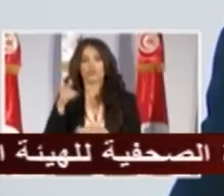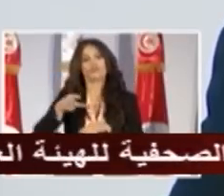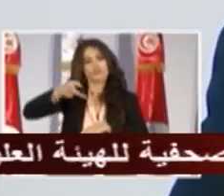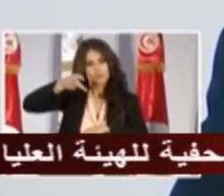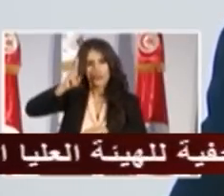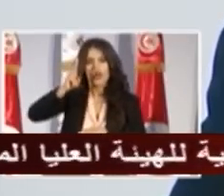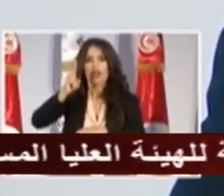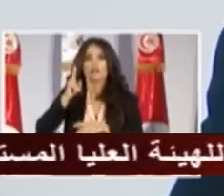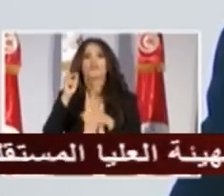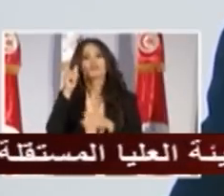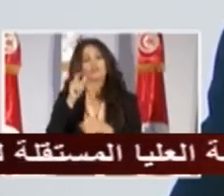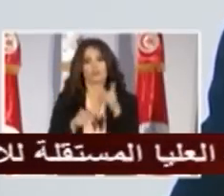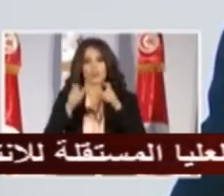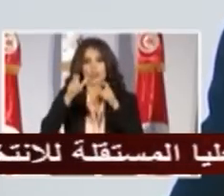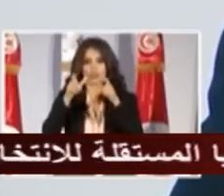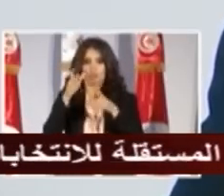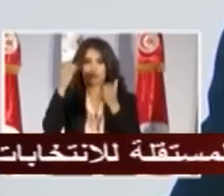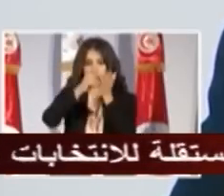623